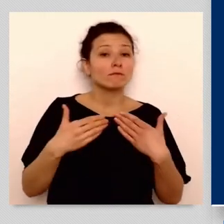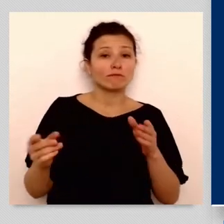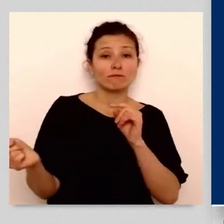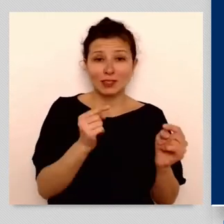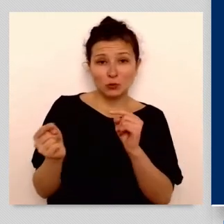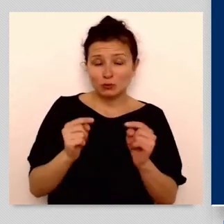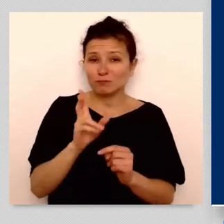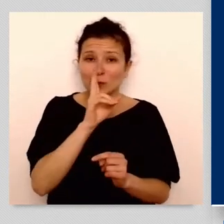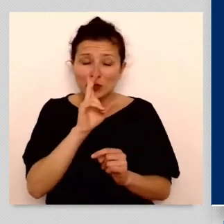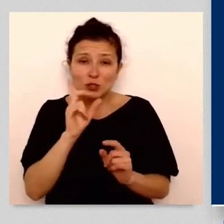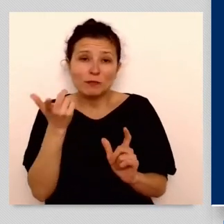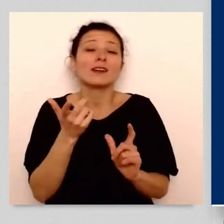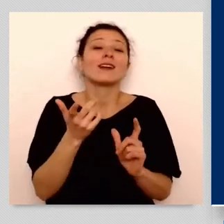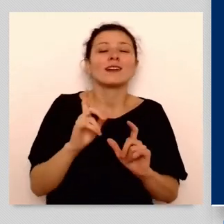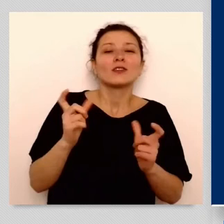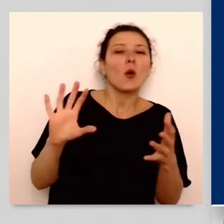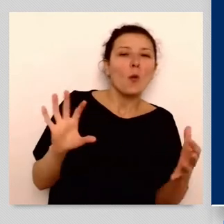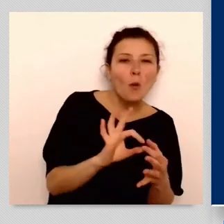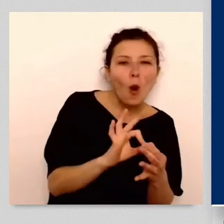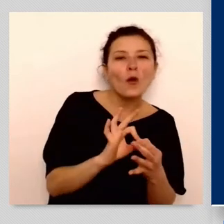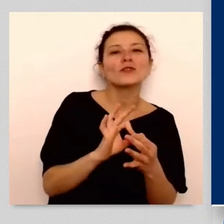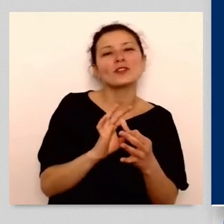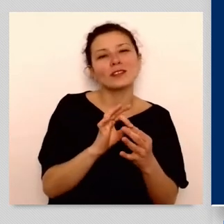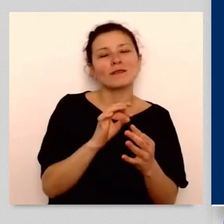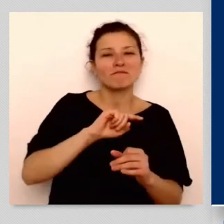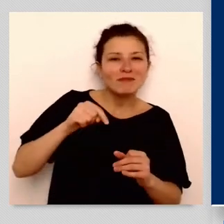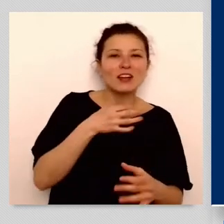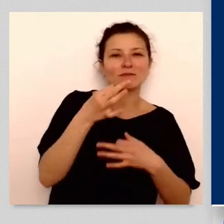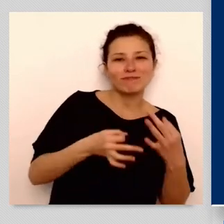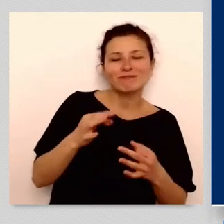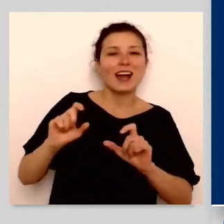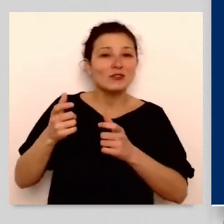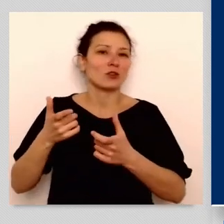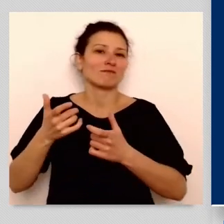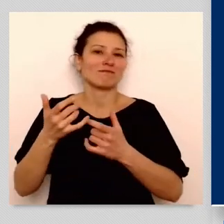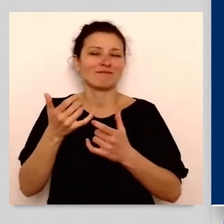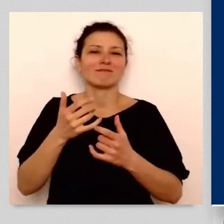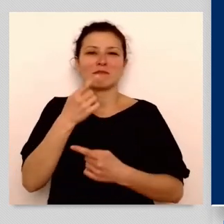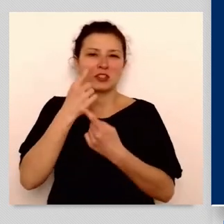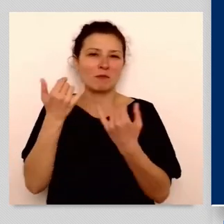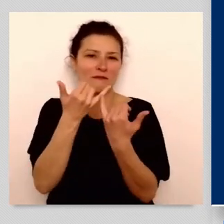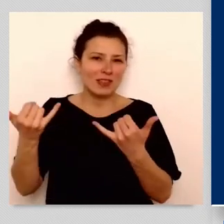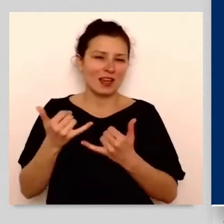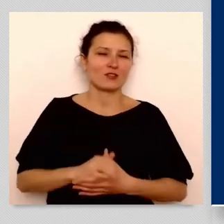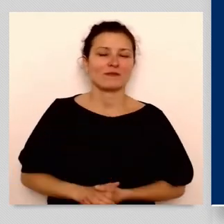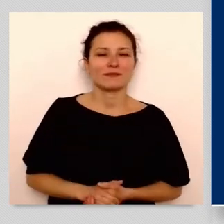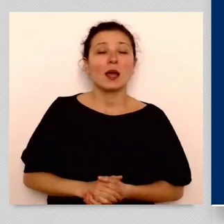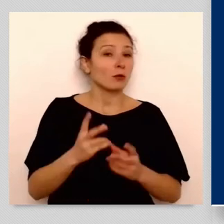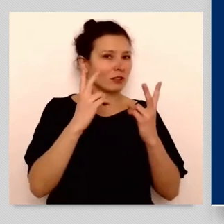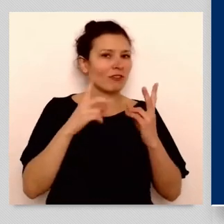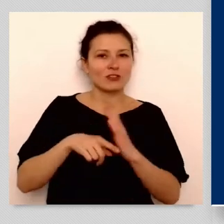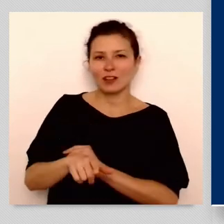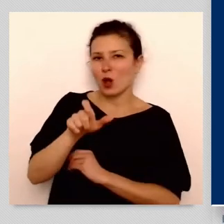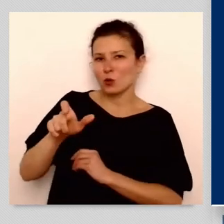zobaczyli, co nas łączy, co nas dzieli, bo to myślę, że jest ciekawe dla naszych widzów. I